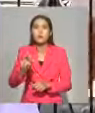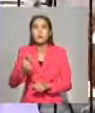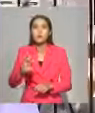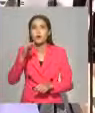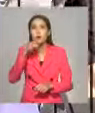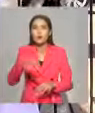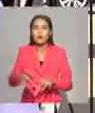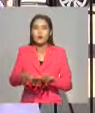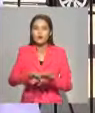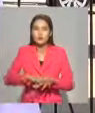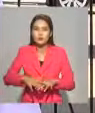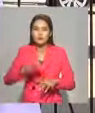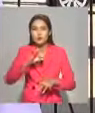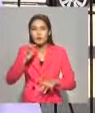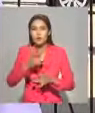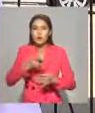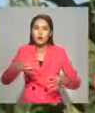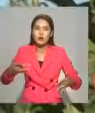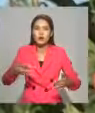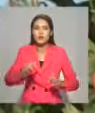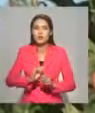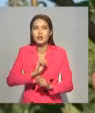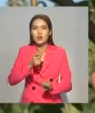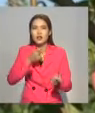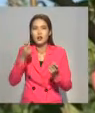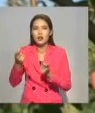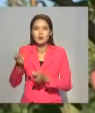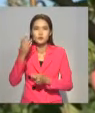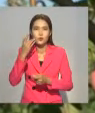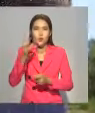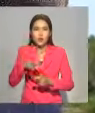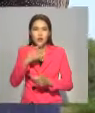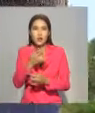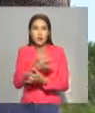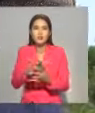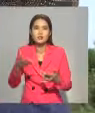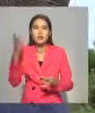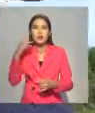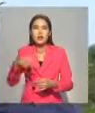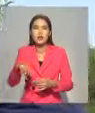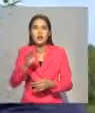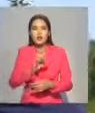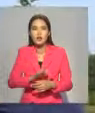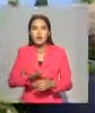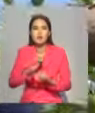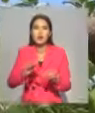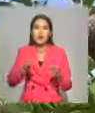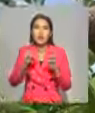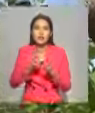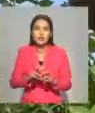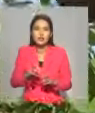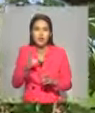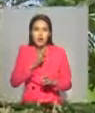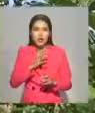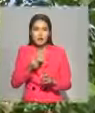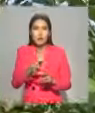облыстан шетелден әкелінеді. Бағбан бұл кемшілікті алма шаруашылығының ғылыми тұрғыдан зерттелмегенінен көреді.